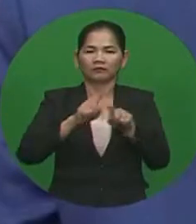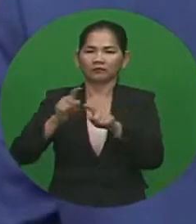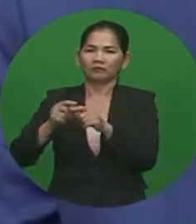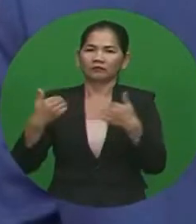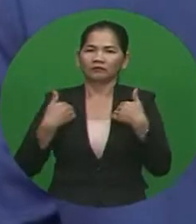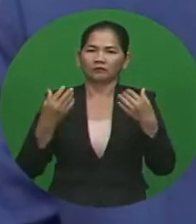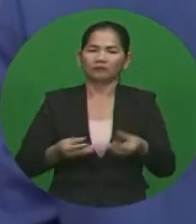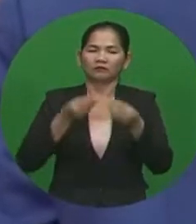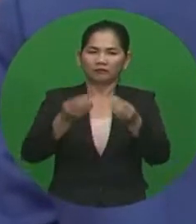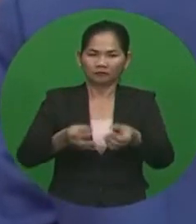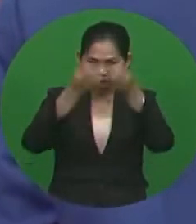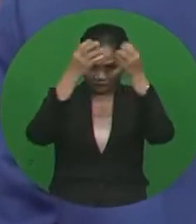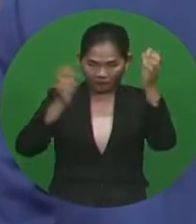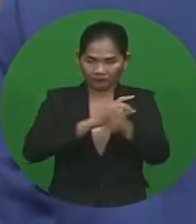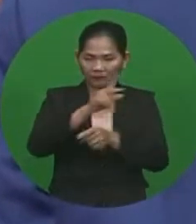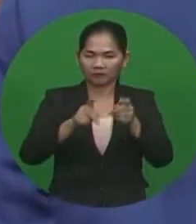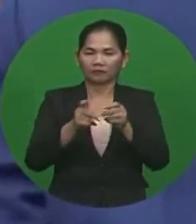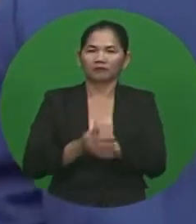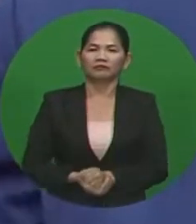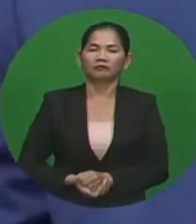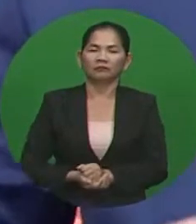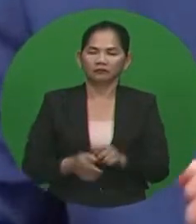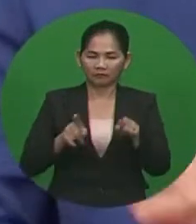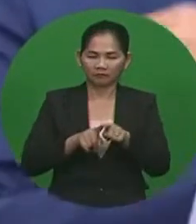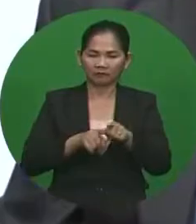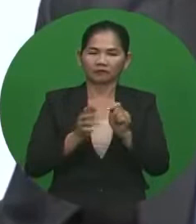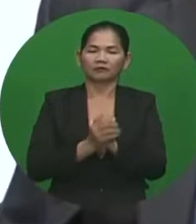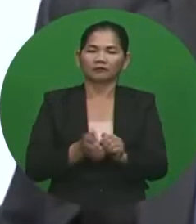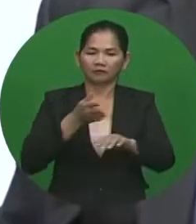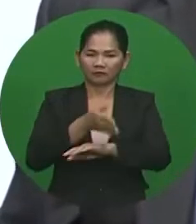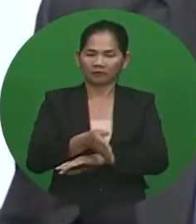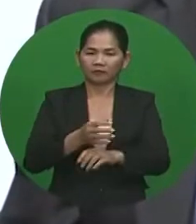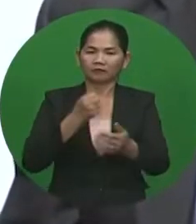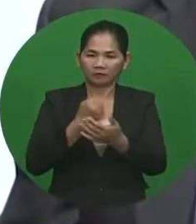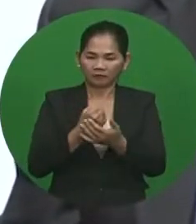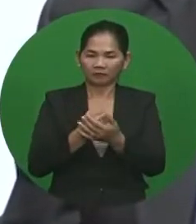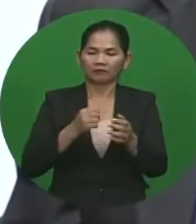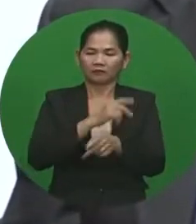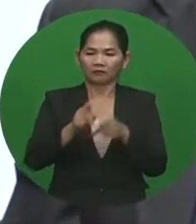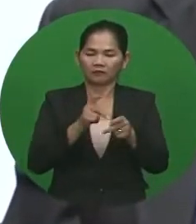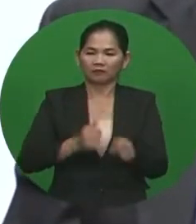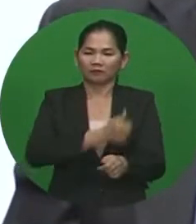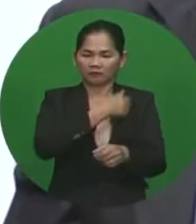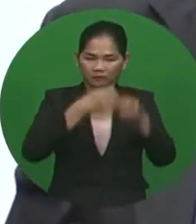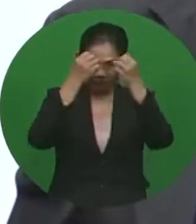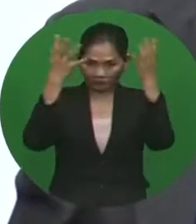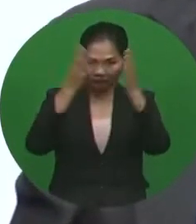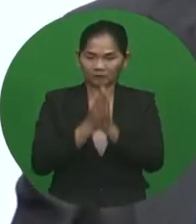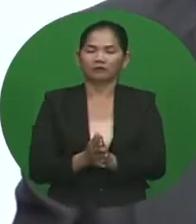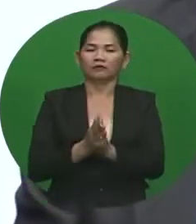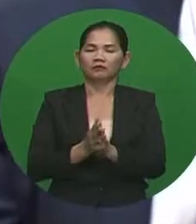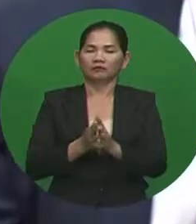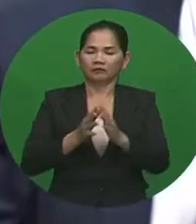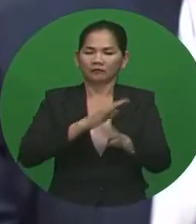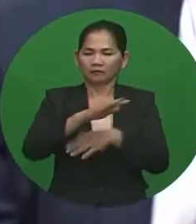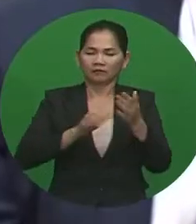នុងការផ្តល់ព័ត៌មានជូនសាធារណជនទន្ទឹមនឹងនេះតាមរយៈការខិតខំប្រឹងប្រែងរបស់ក្រសួងព័ត៌មានដែលជាសេនាធិការ